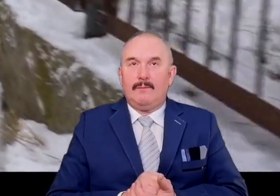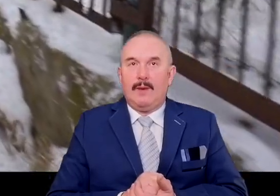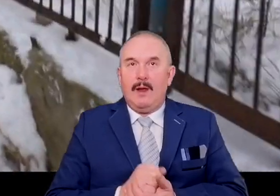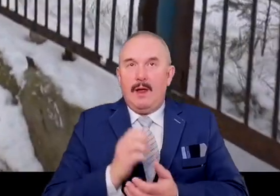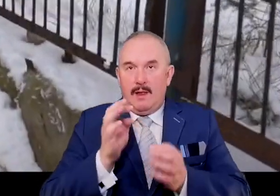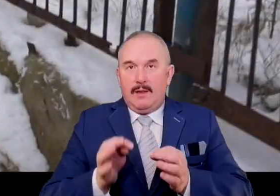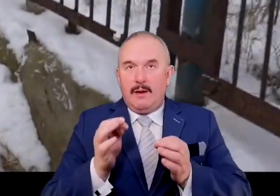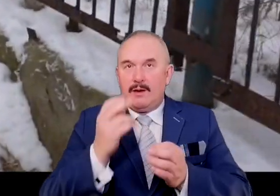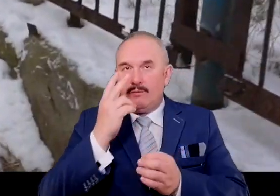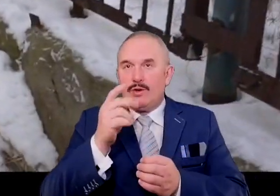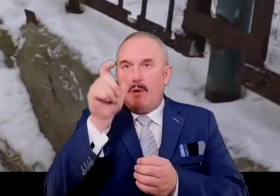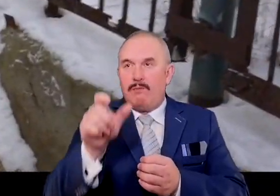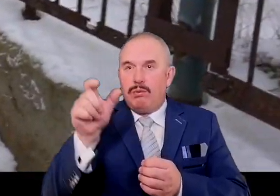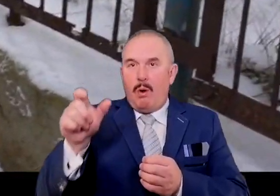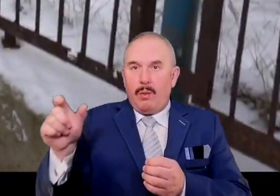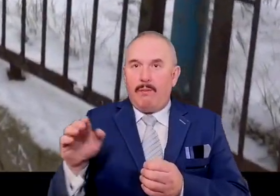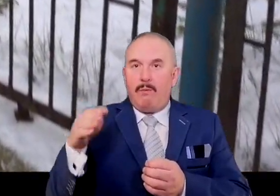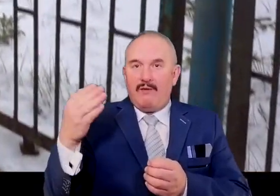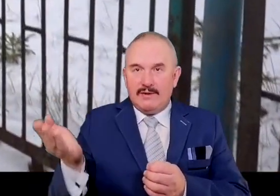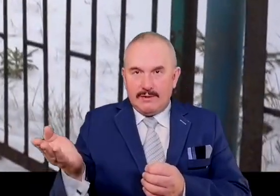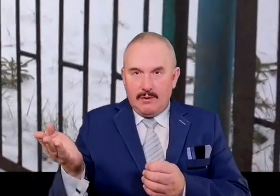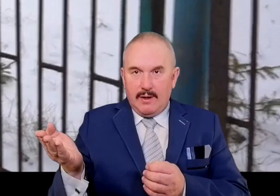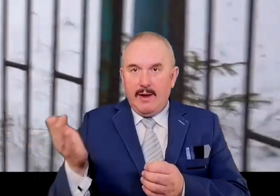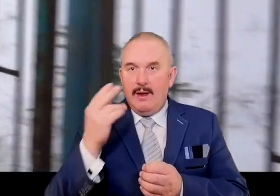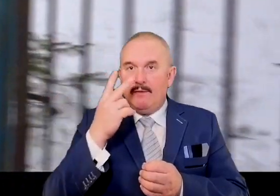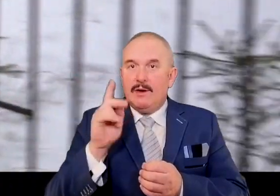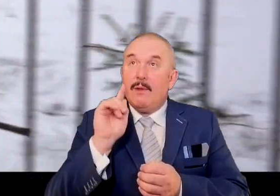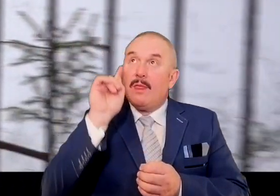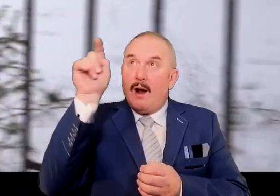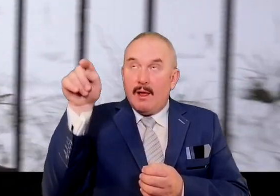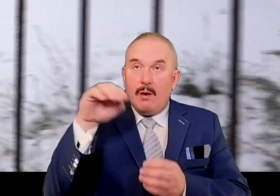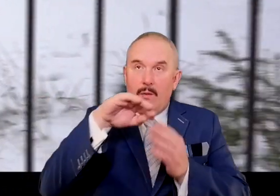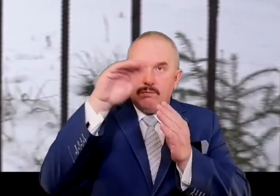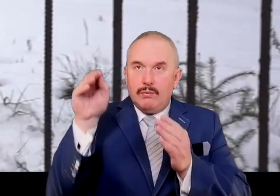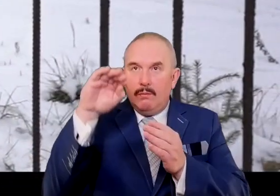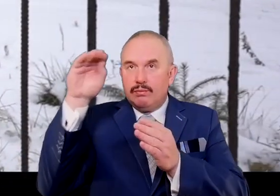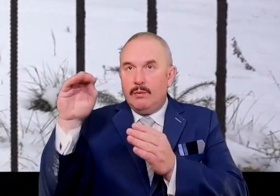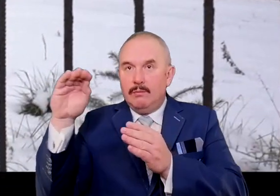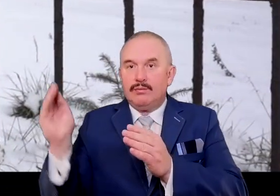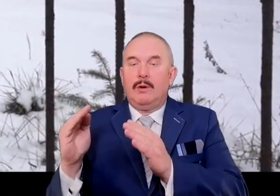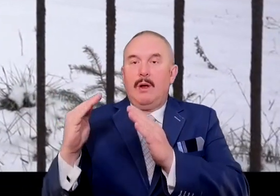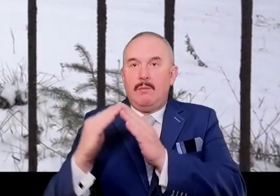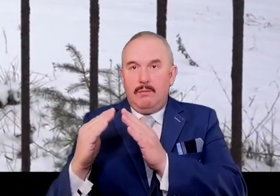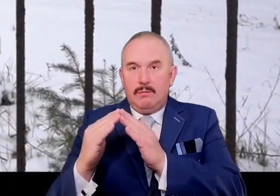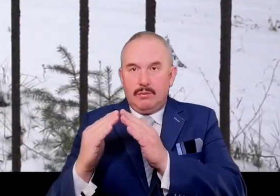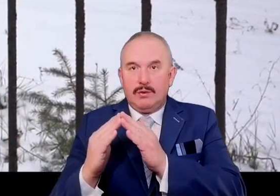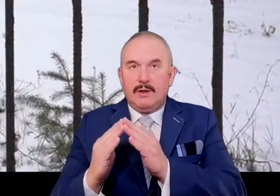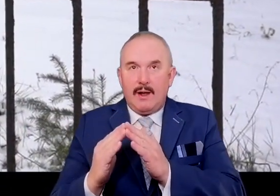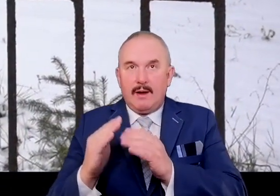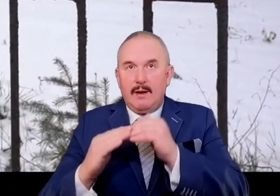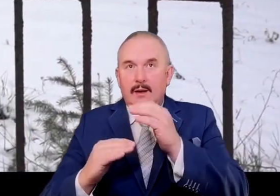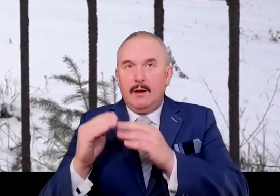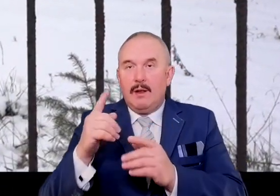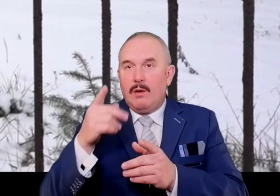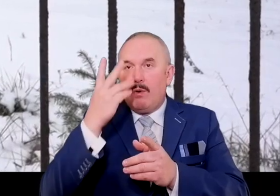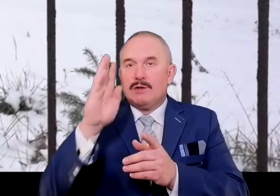Jeżeli spojrzymy na ten płot po prawej stronie, w oddali zaokrąglenia budynków pokazują nam to, że to